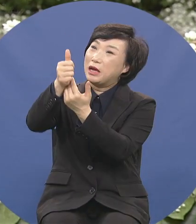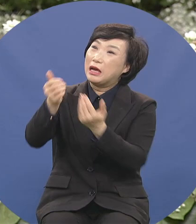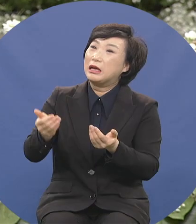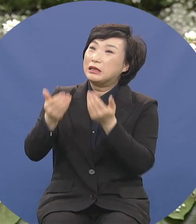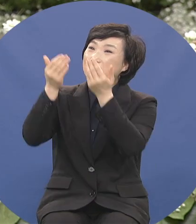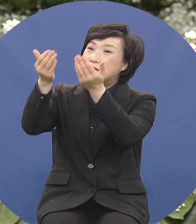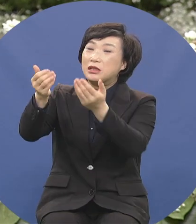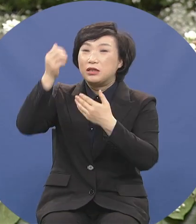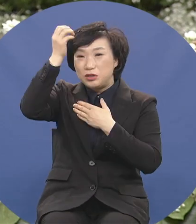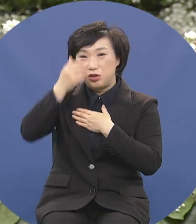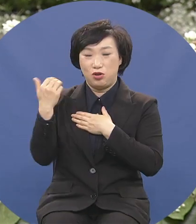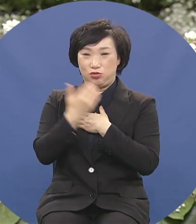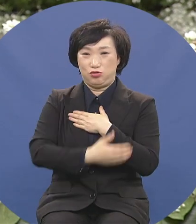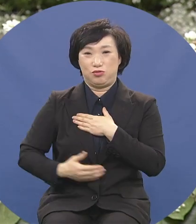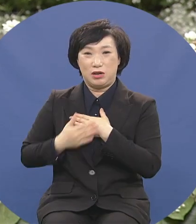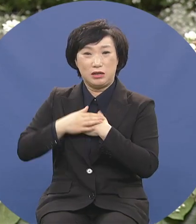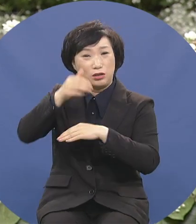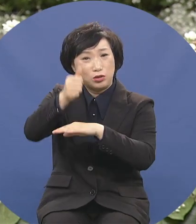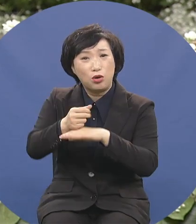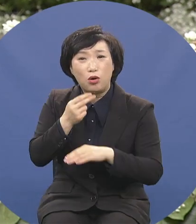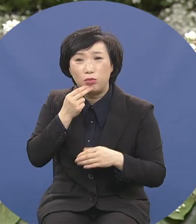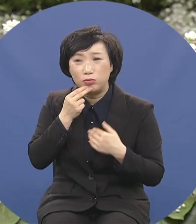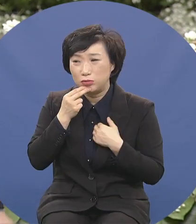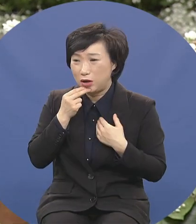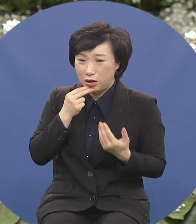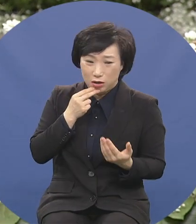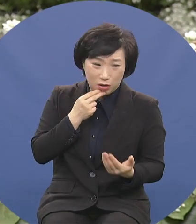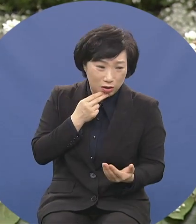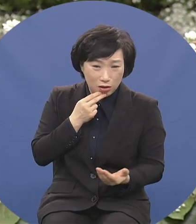드릴 영육간의 작품이 없다면